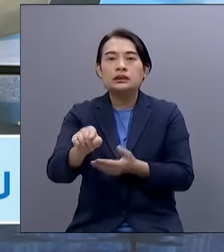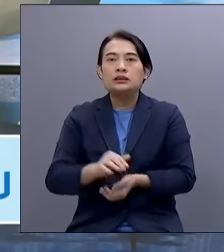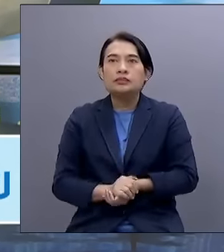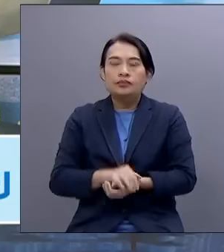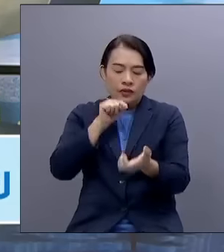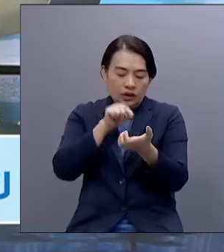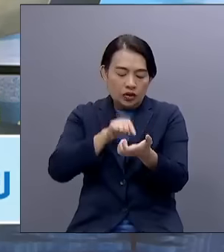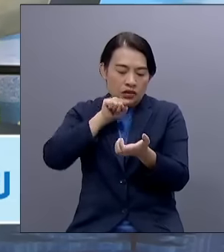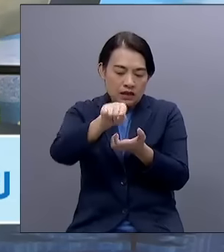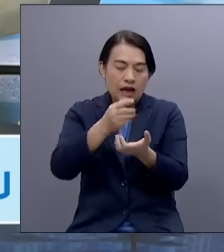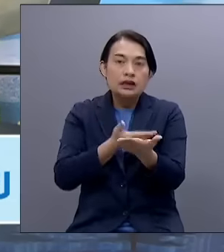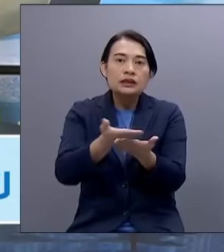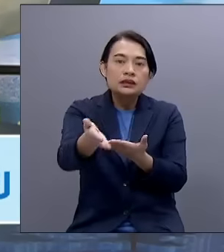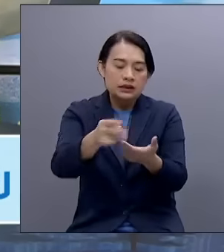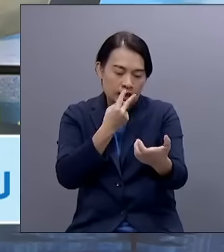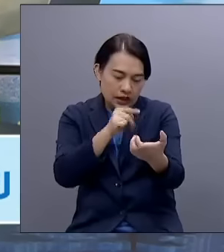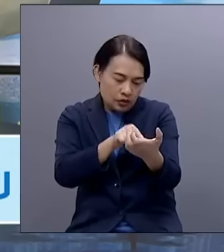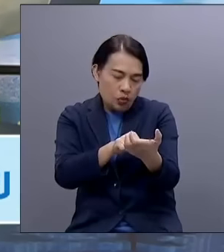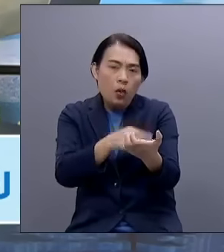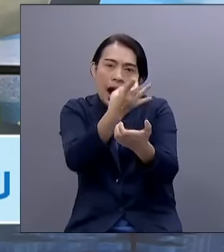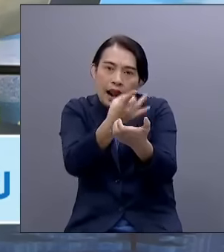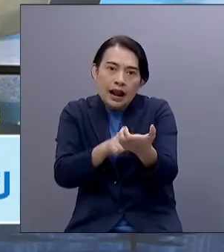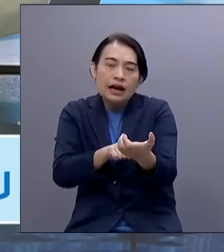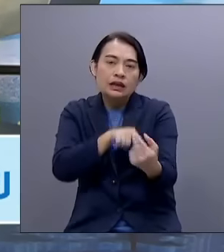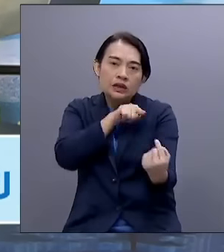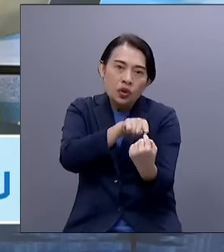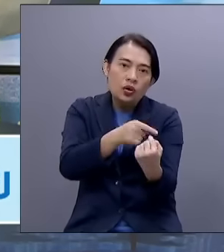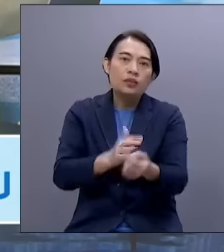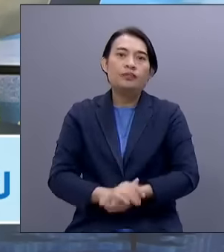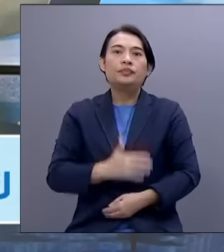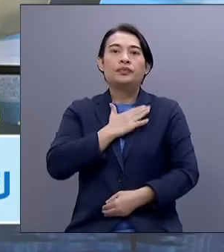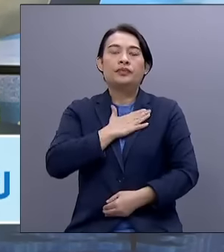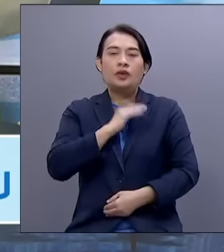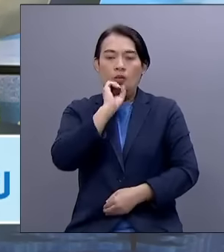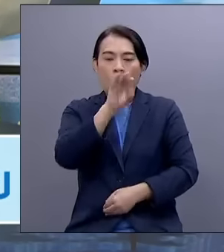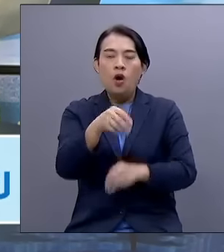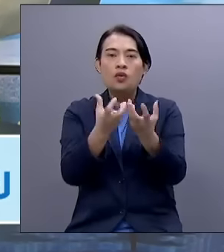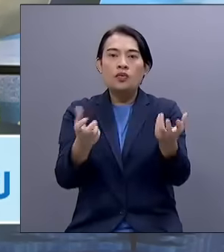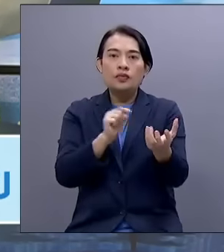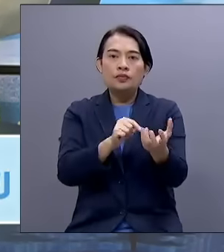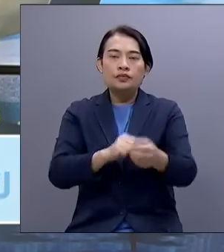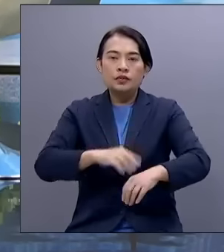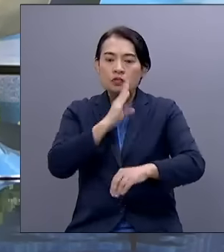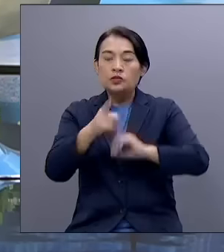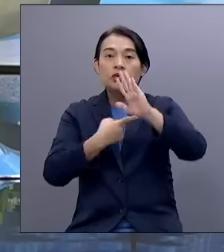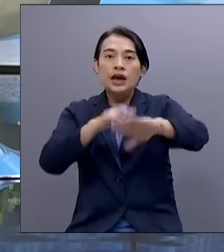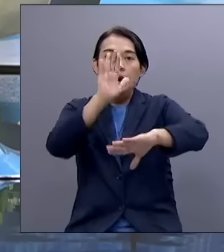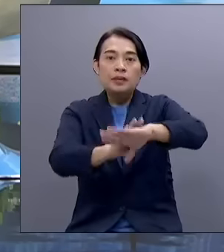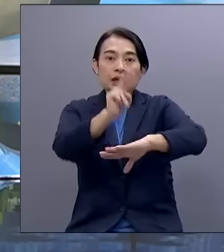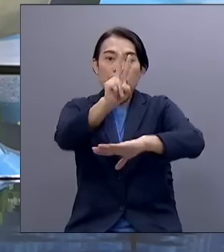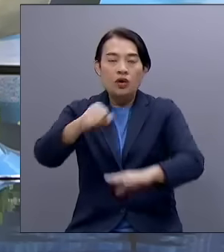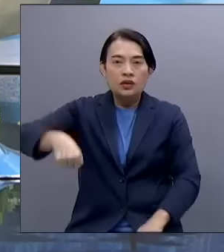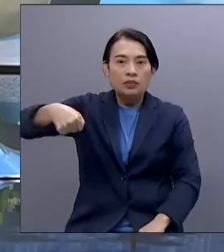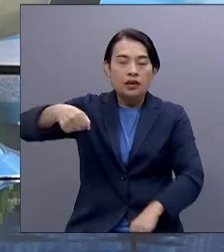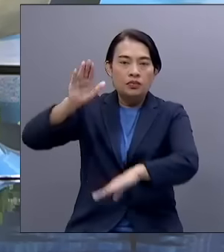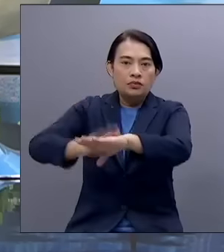ทรัพย์เฉพาะสิ่งแล้วหรือเปล่าออถ้ามันเป็นทรัพย์เฉพาะสิ่งคือหมายถึงว่าเราระบุตัวตัวของได้เช่นสมมุติบอกว่าเป็นของมือ2องสมมุติบอกว่าผมมีกระเป๋ามือสอง